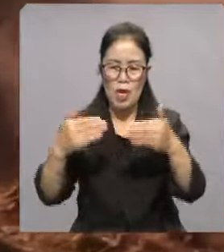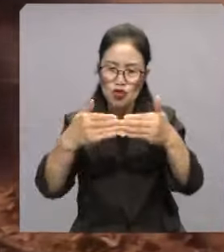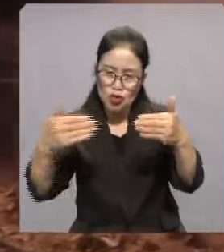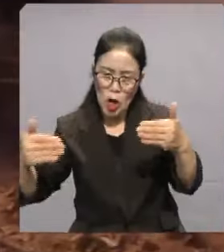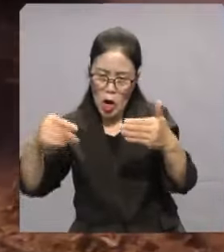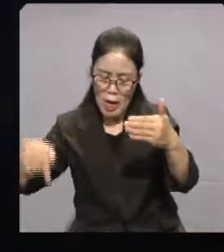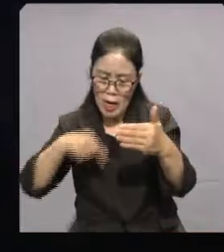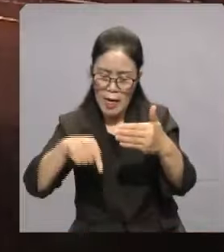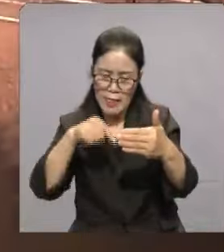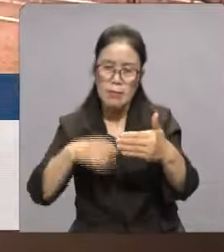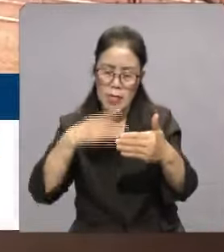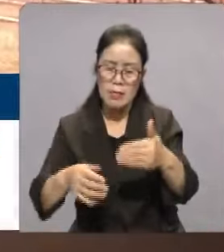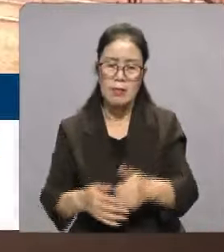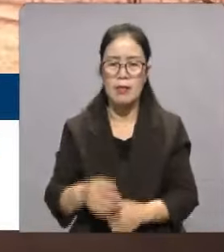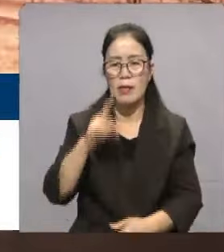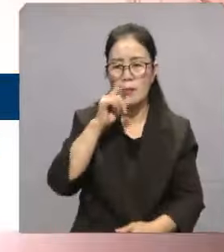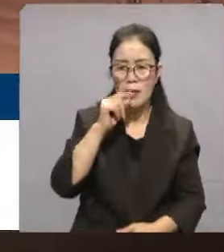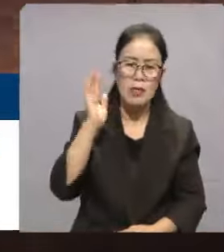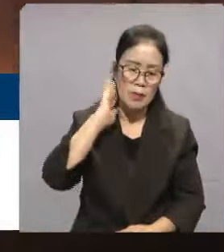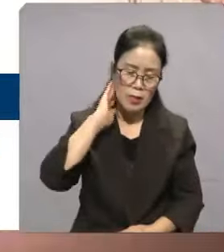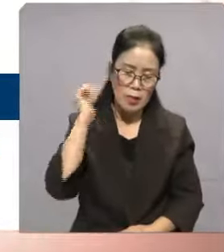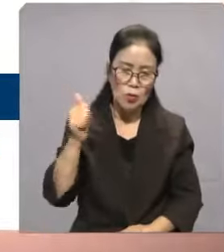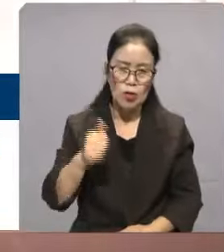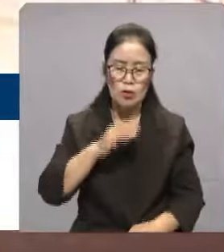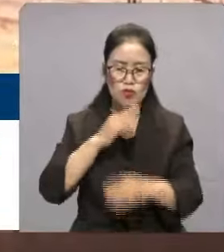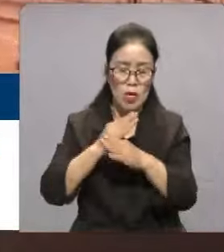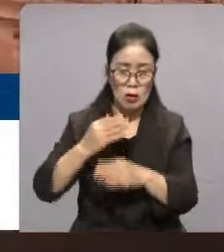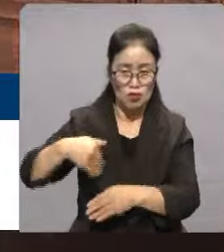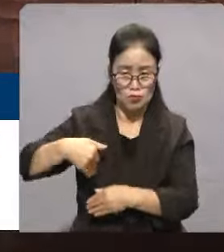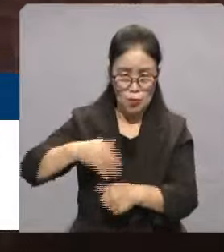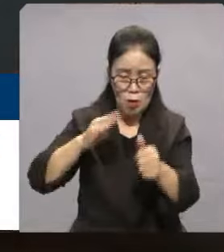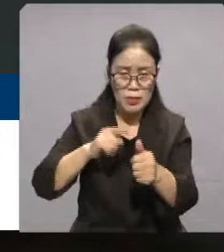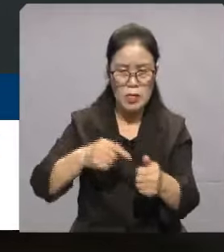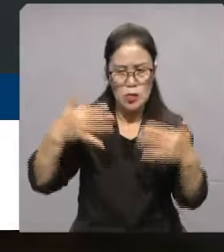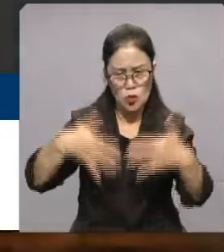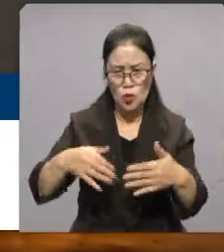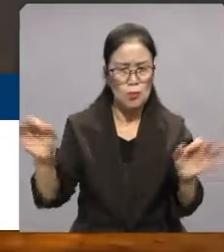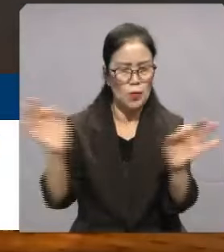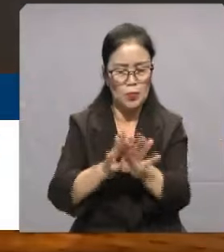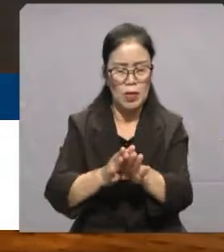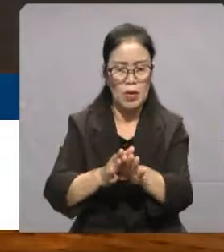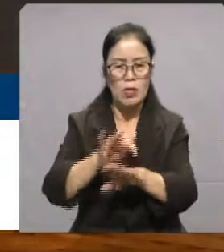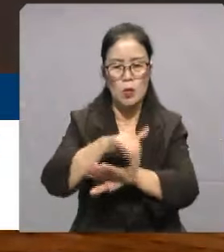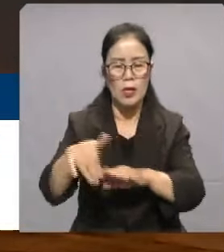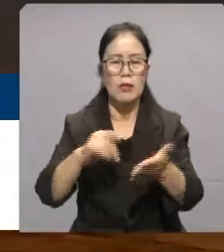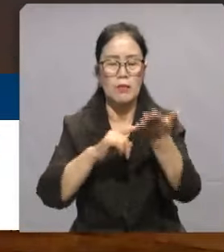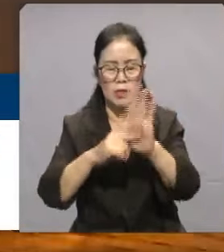있습니다. 바이든 미 대통령은 북한군 파병에 맞서 이 조건을 없애겠다는 방침을